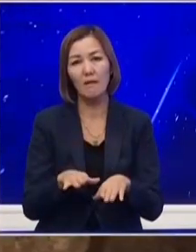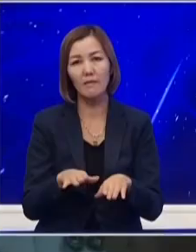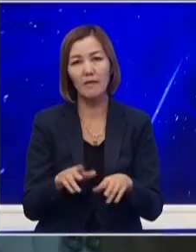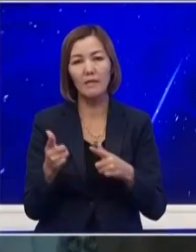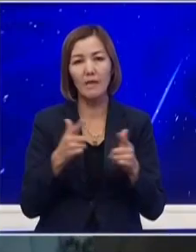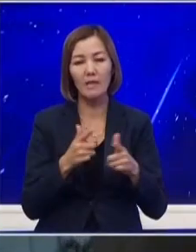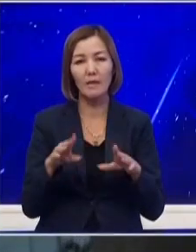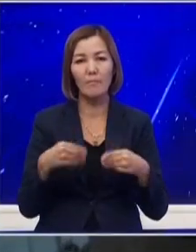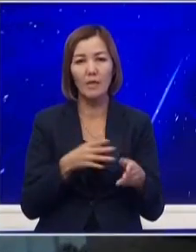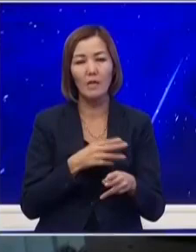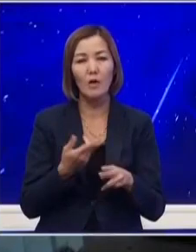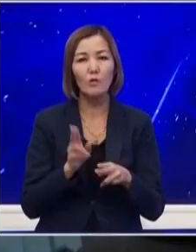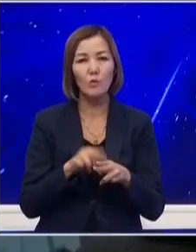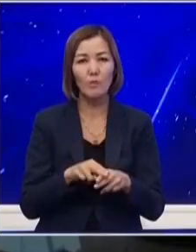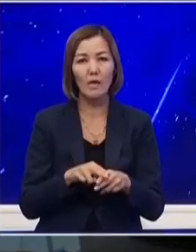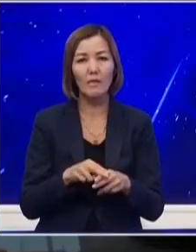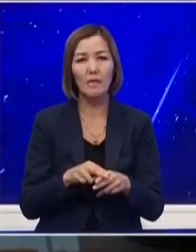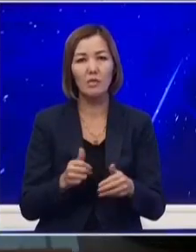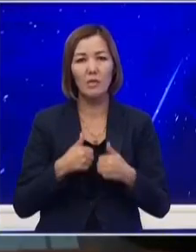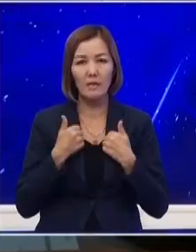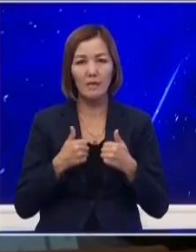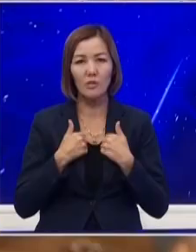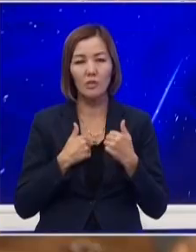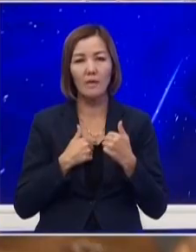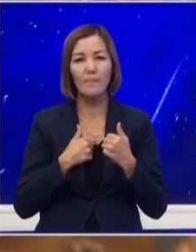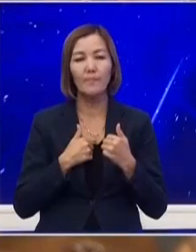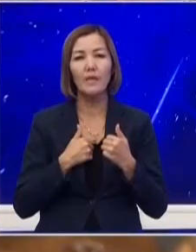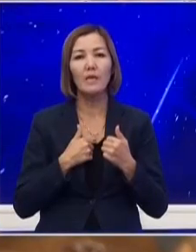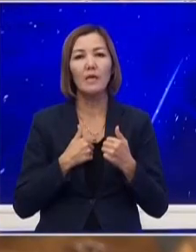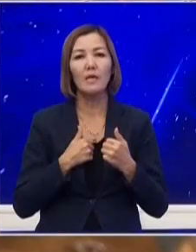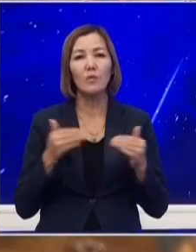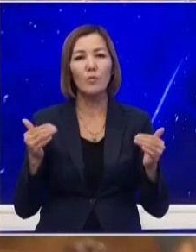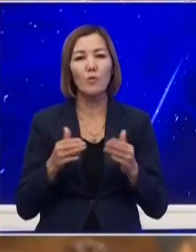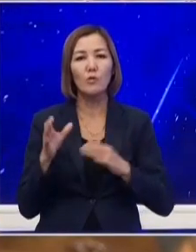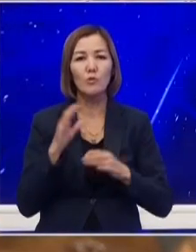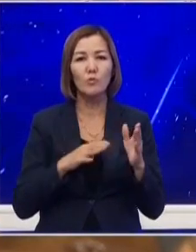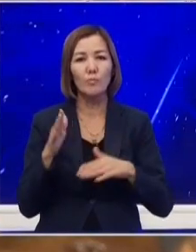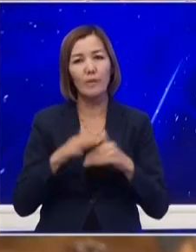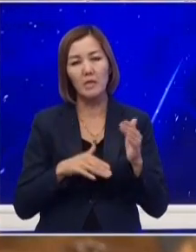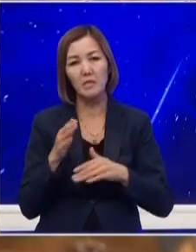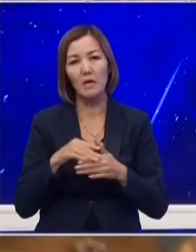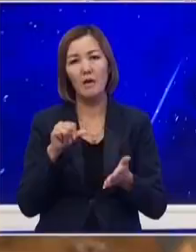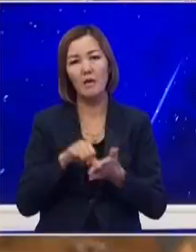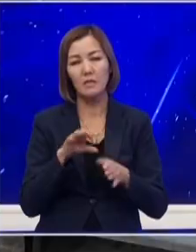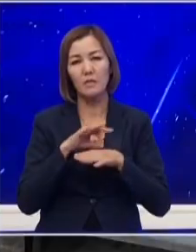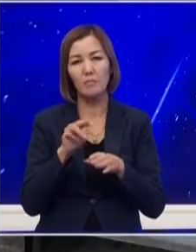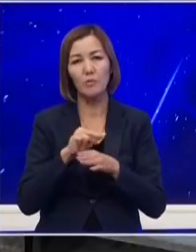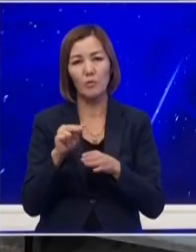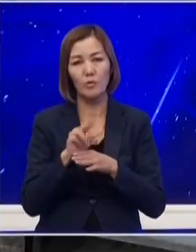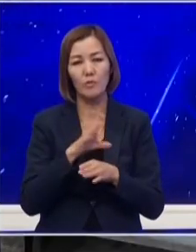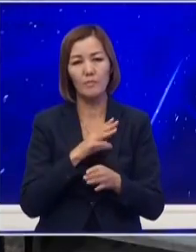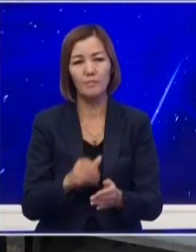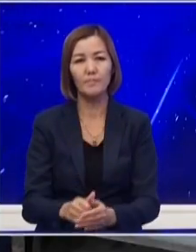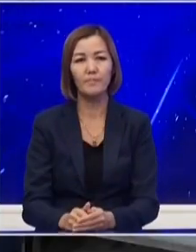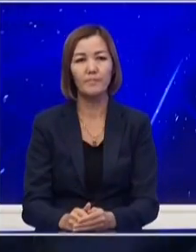бөліктерін дайындап береді екен. Сонымен қатар шама шарқынша кәсіптік колледж студенттерінде іс тәжірибеден өткізіп жатыр. Қарагемер